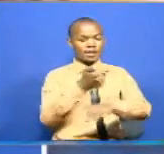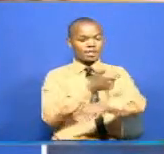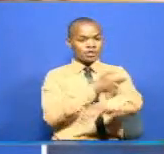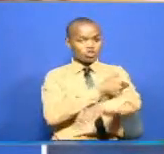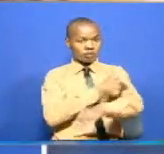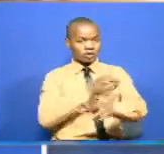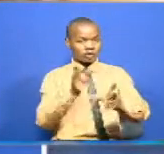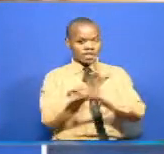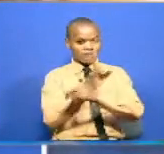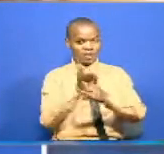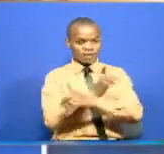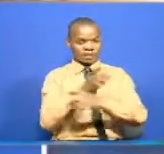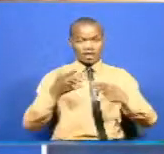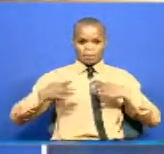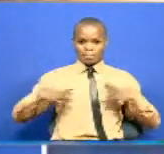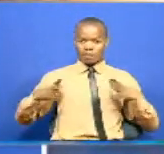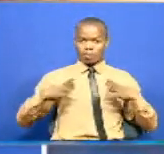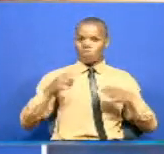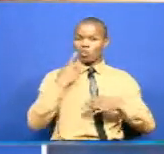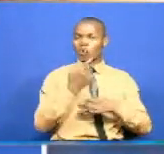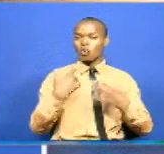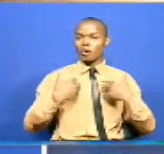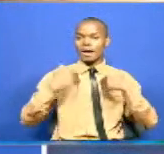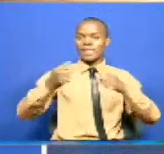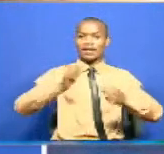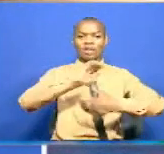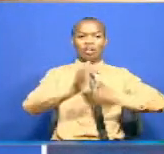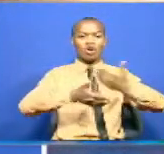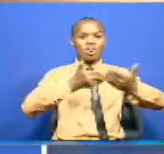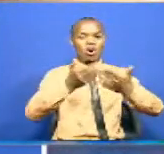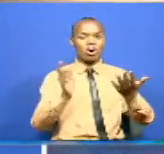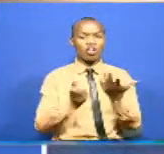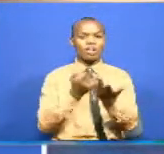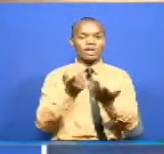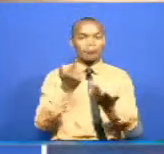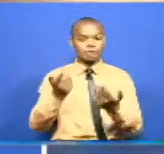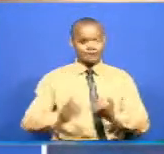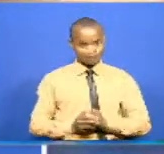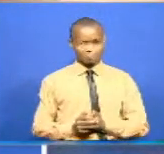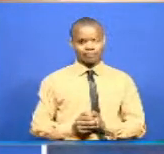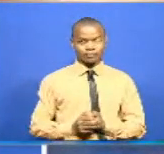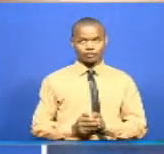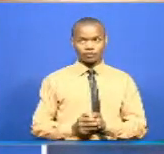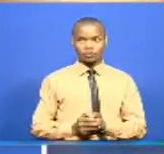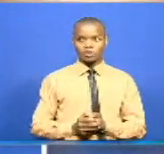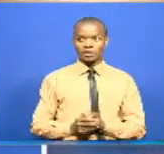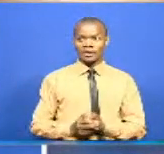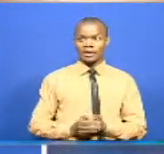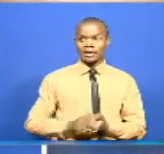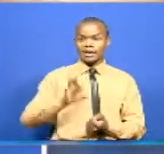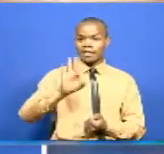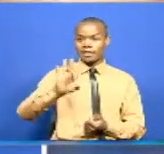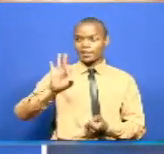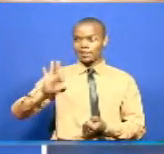ya watu waliopata nafuu kutokana na ugonjwa huo humu nchini kufikia sasa ni